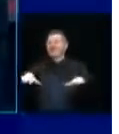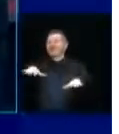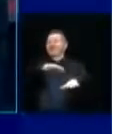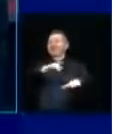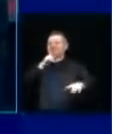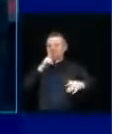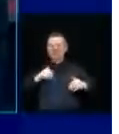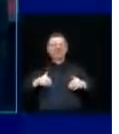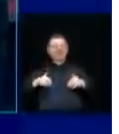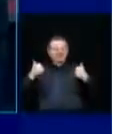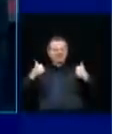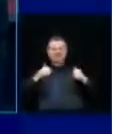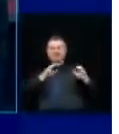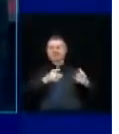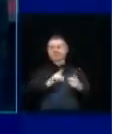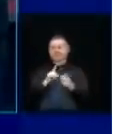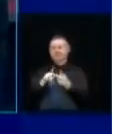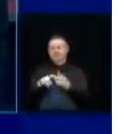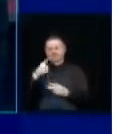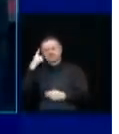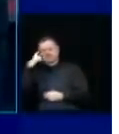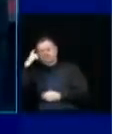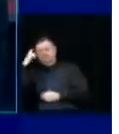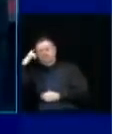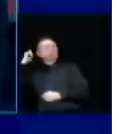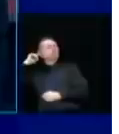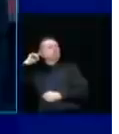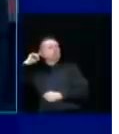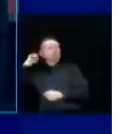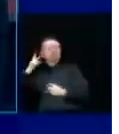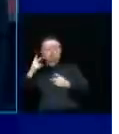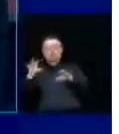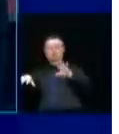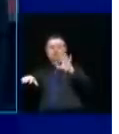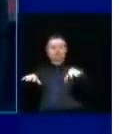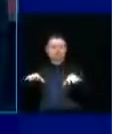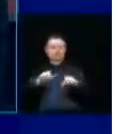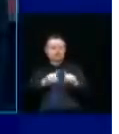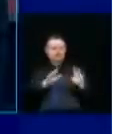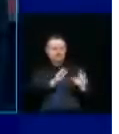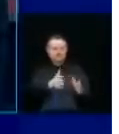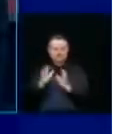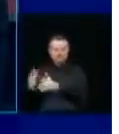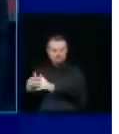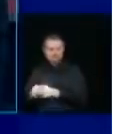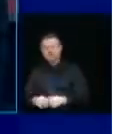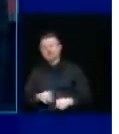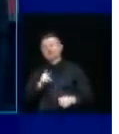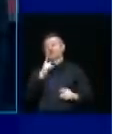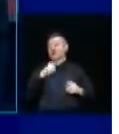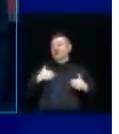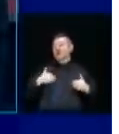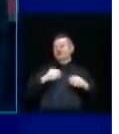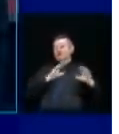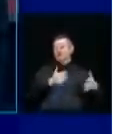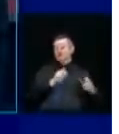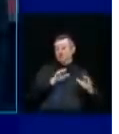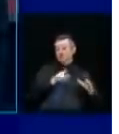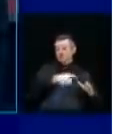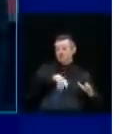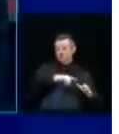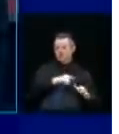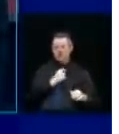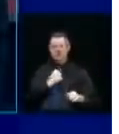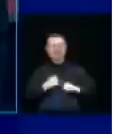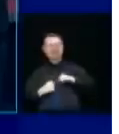сказал, руководство штата нацелено на то, чтобы сделать прививку большему количеству людей в возрасте от 16